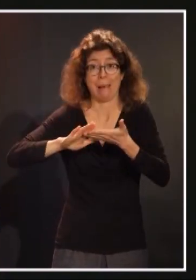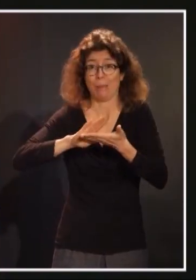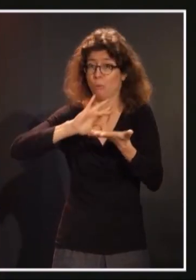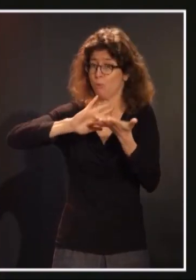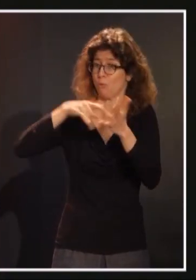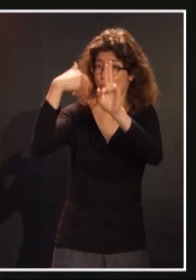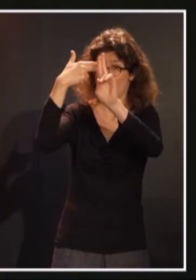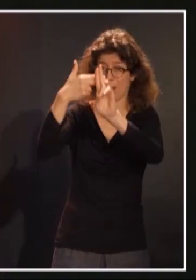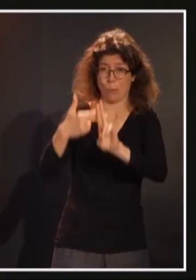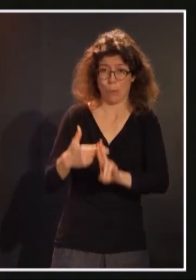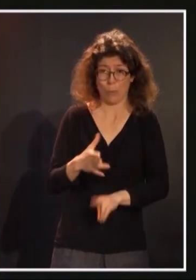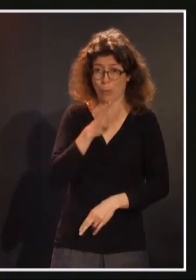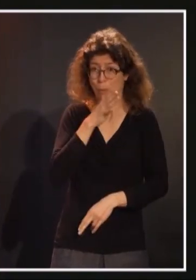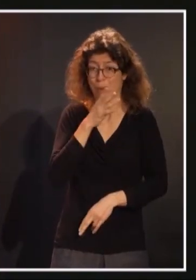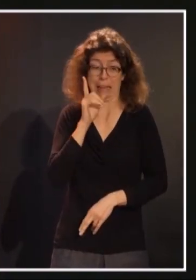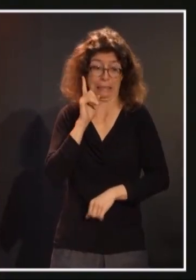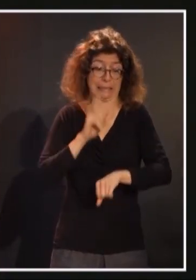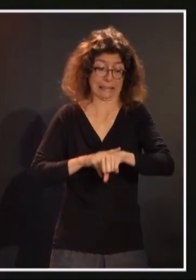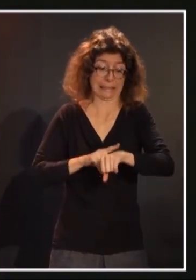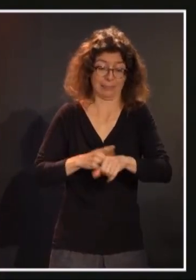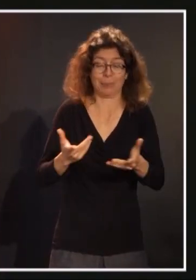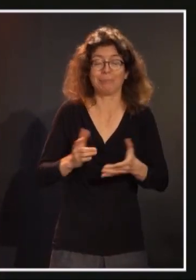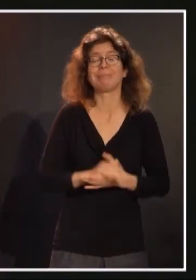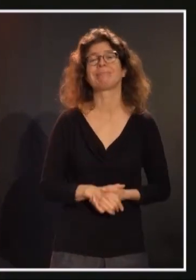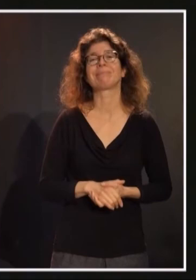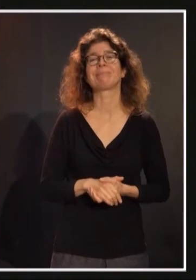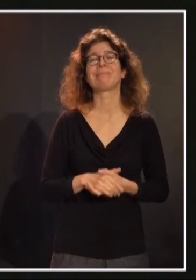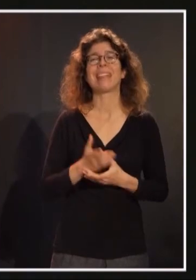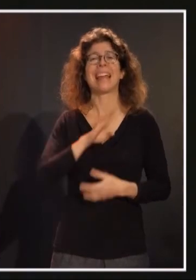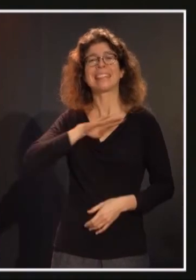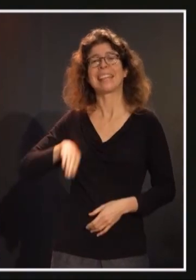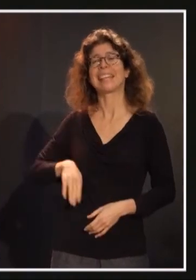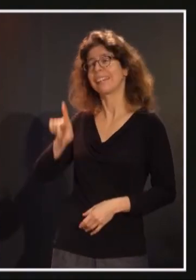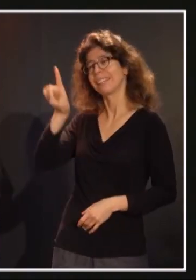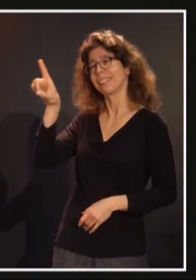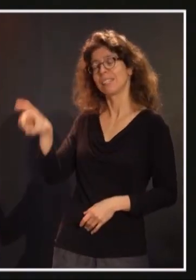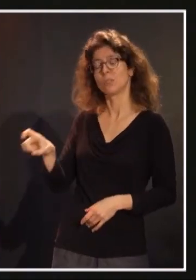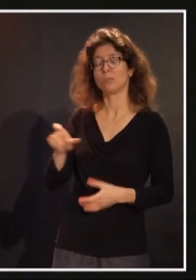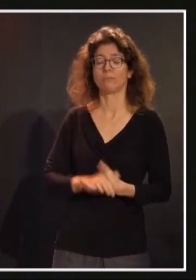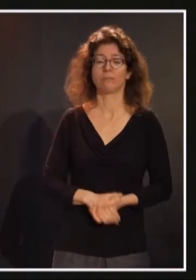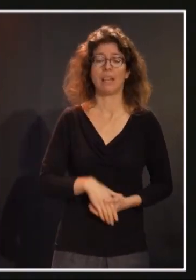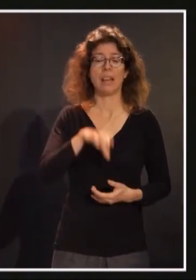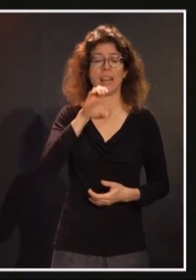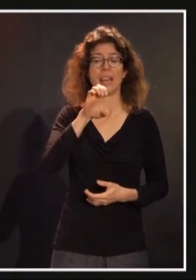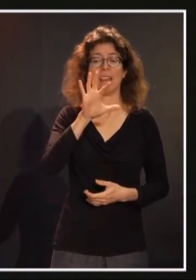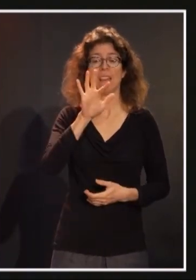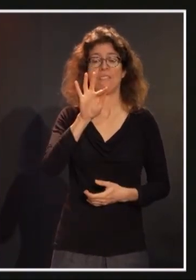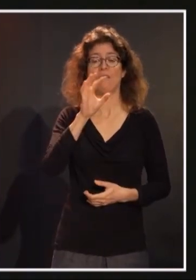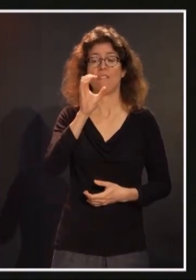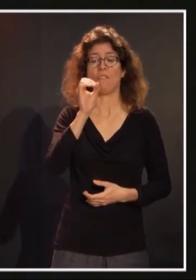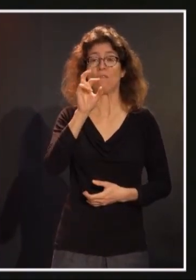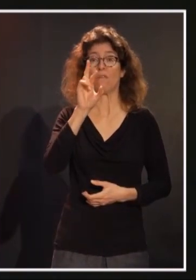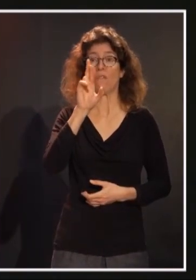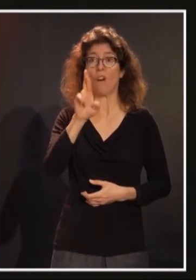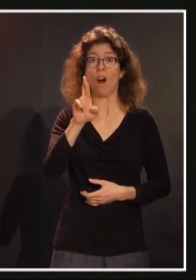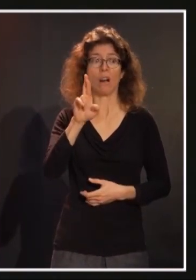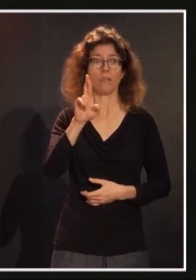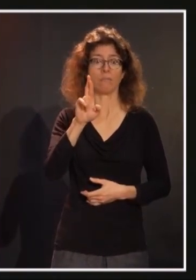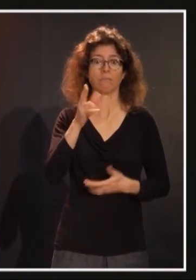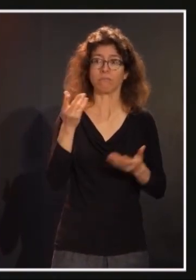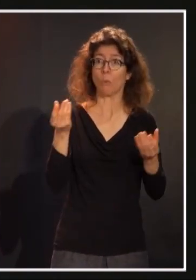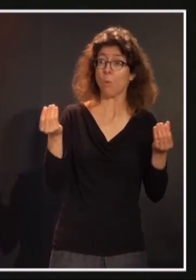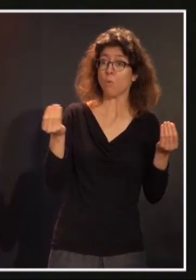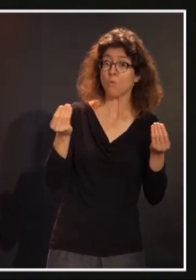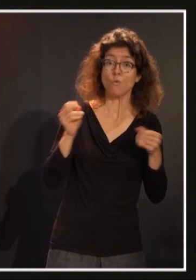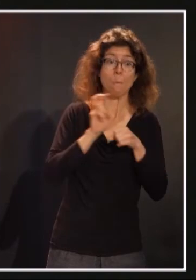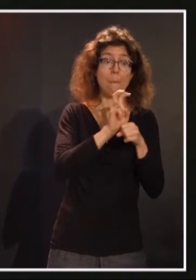monde, puisqu'on est un petit peu pris par le temps. Dernière question, le dispositif EFFORT intervient sur quel territoire? Et la Technicothèque